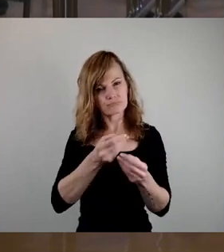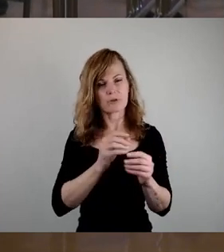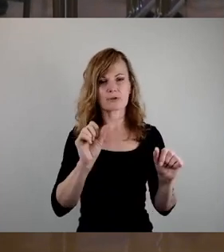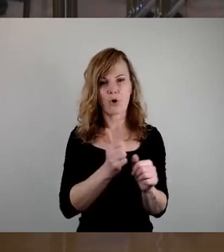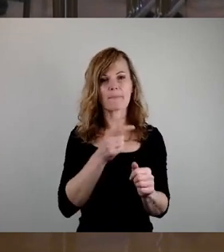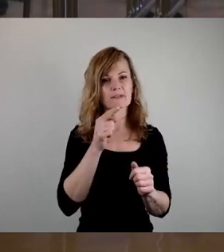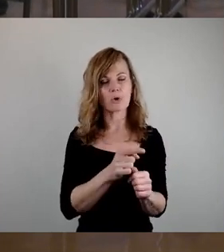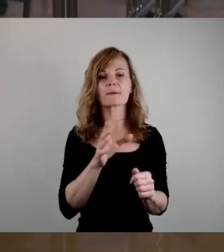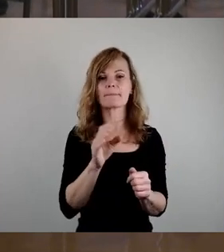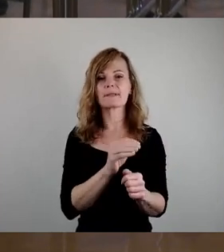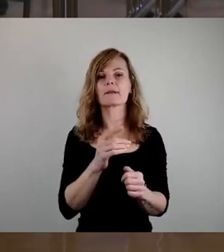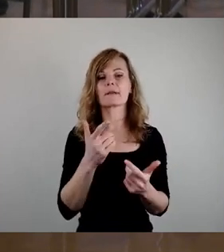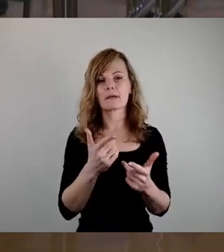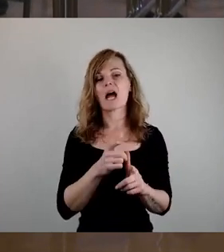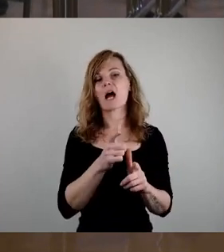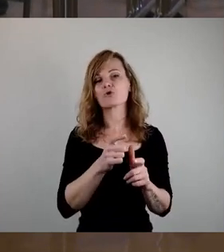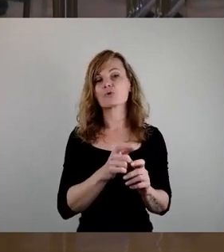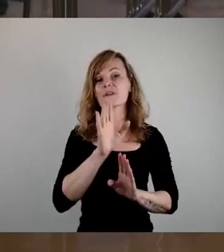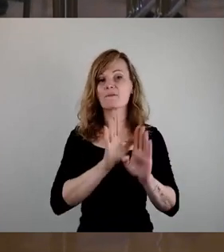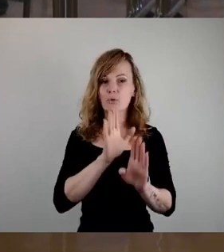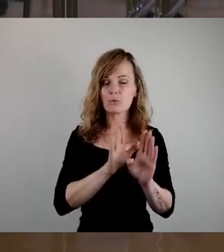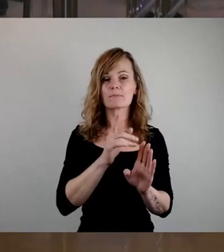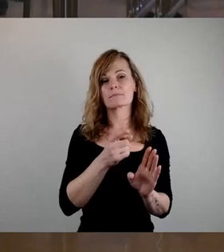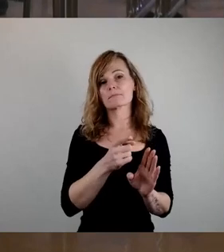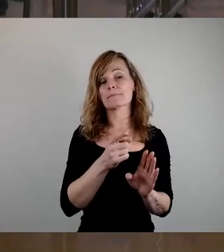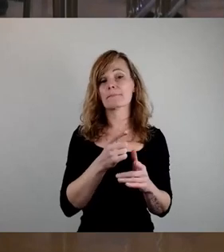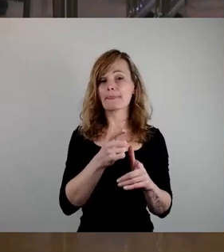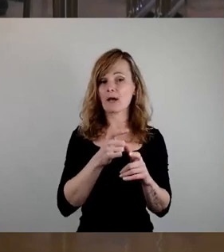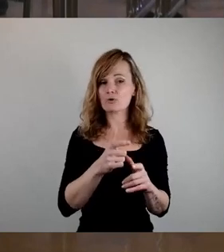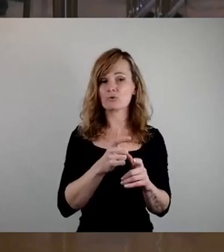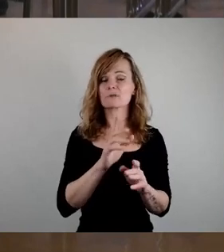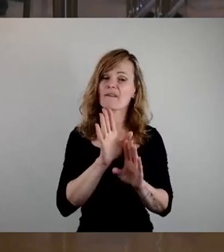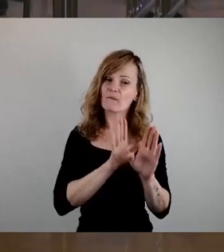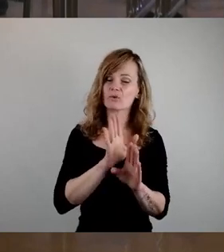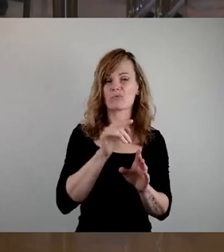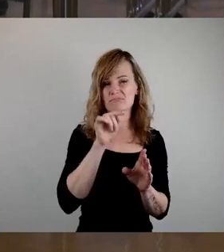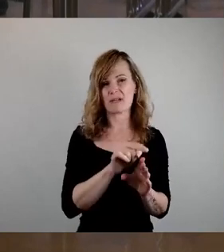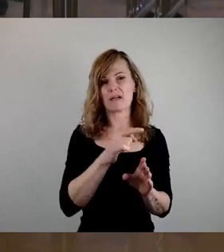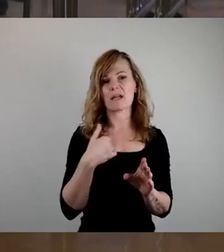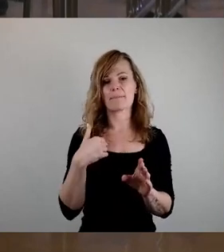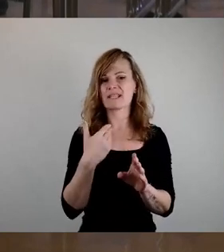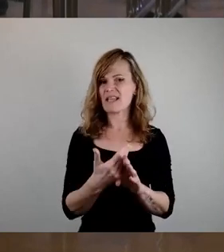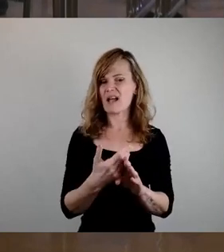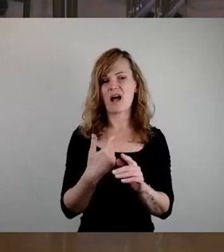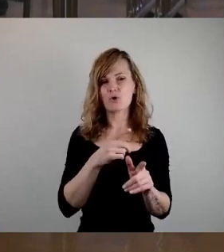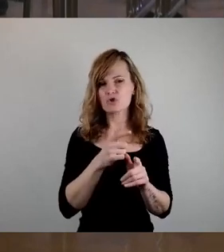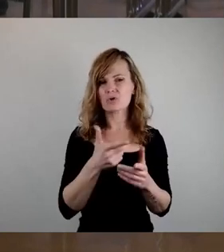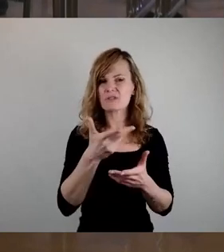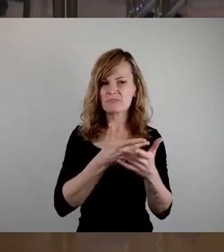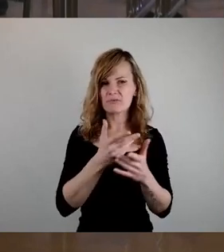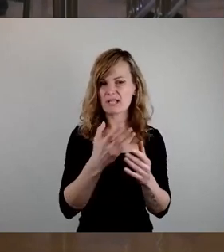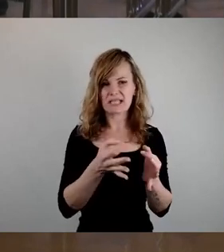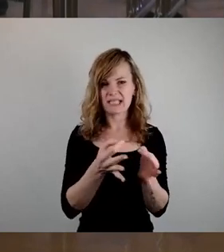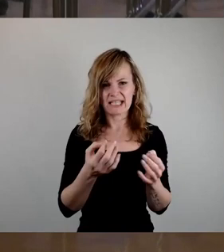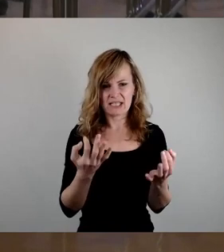mit einem Ausschussvotum, mit dem Ausschussvotum zu kommen, weil die bisherige Ausschussbefassung hat ja überhaupt nichts mehr mit dem zu tun,